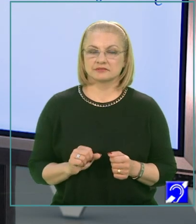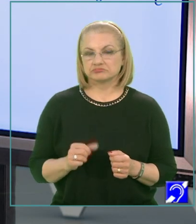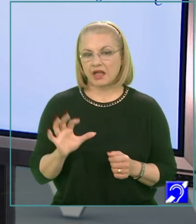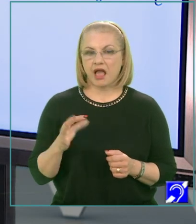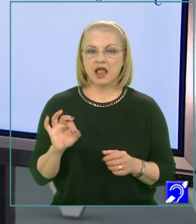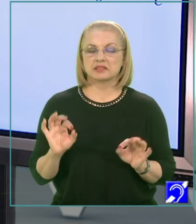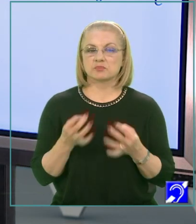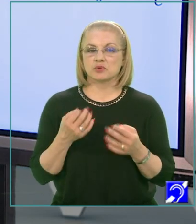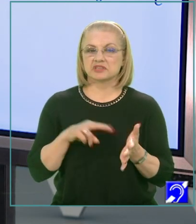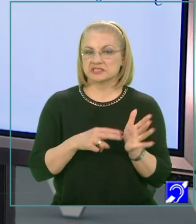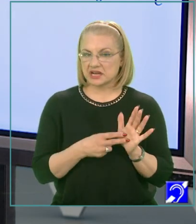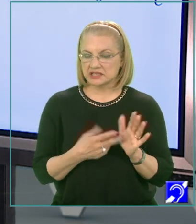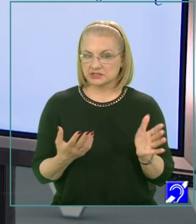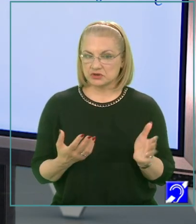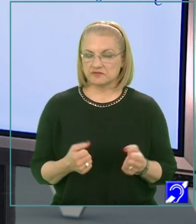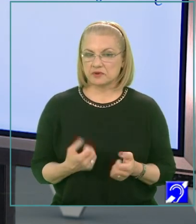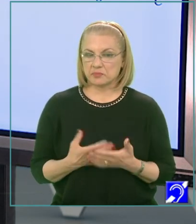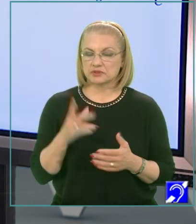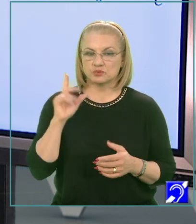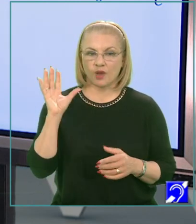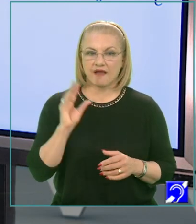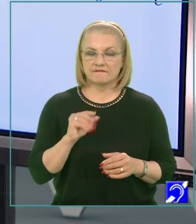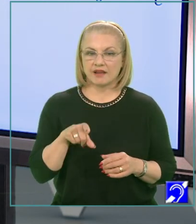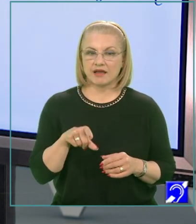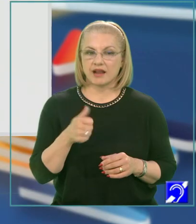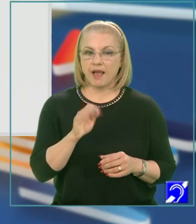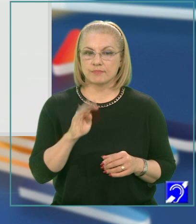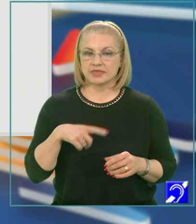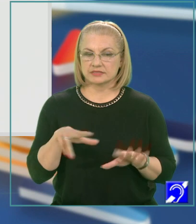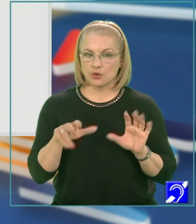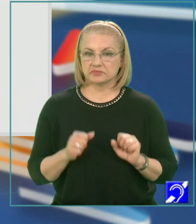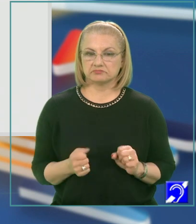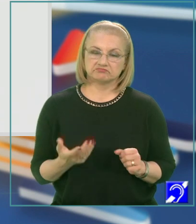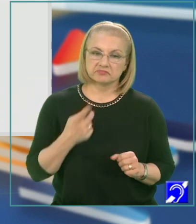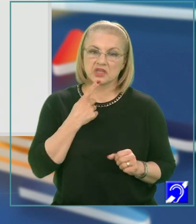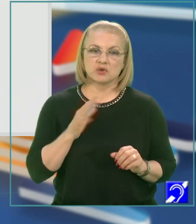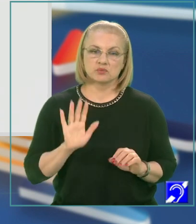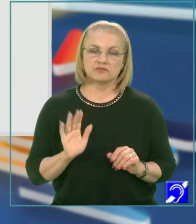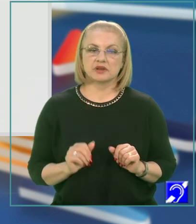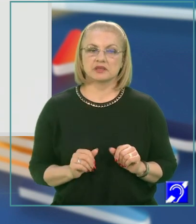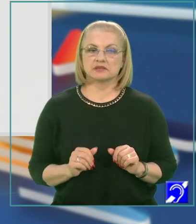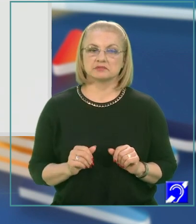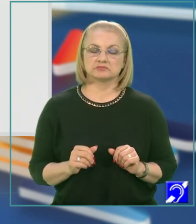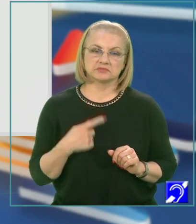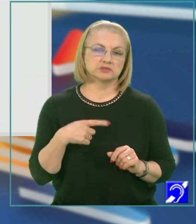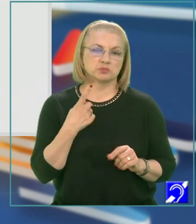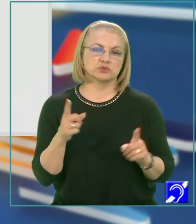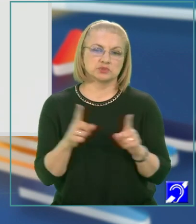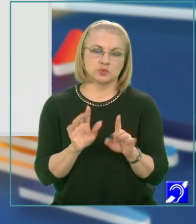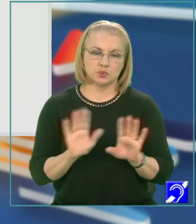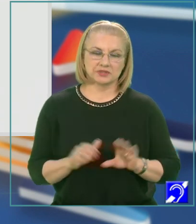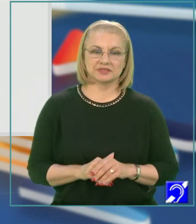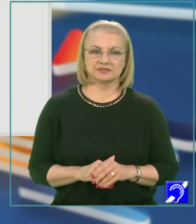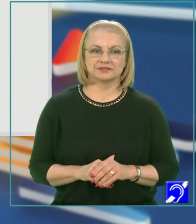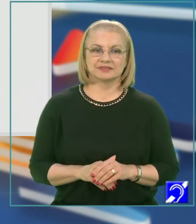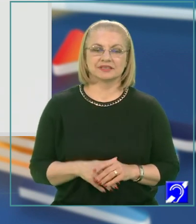această chestiune și de a afla că AB este 8. Dacă vreți o variantă pe shortcut, așa.